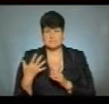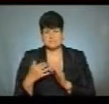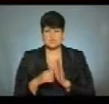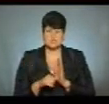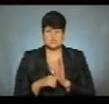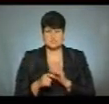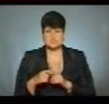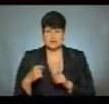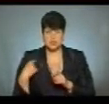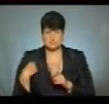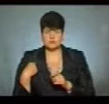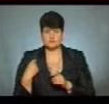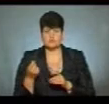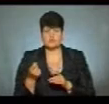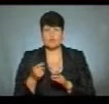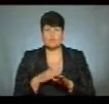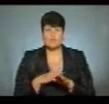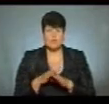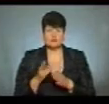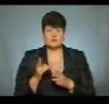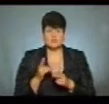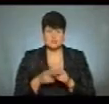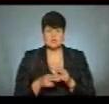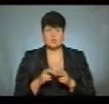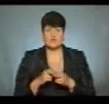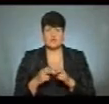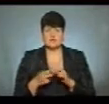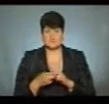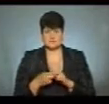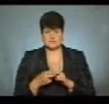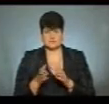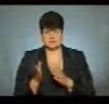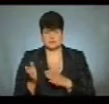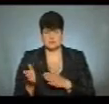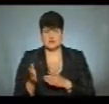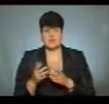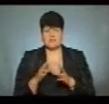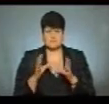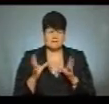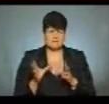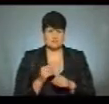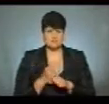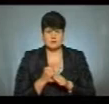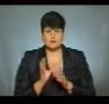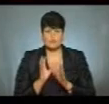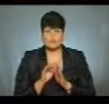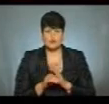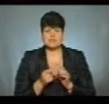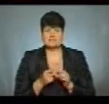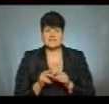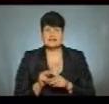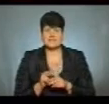лишнім кілометрів, щоб закрити ту ділянку повністю до Франківського цей. І весь спектр робіт, який входить в поточний середній ремонт,